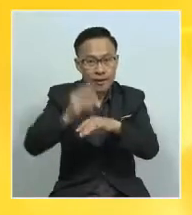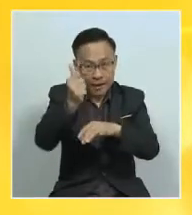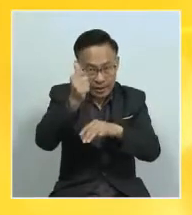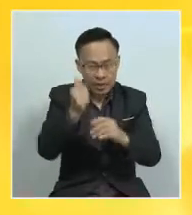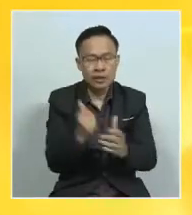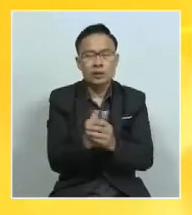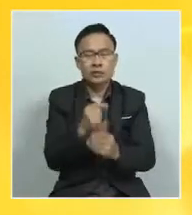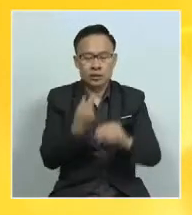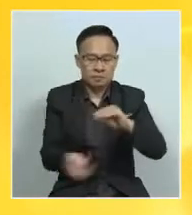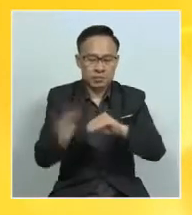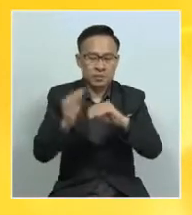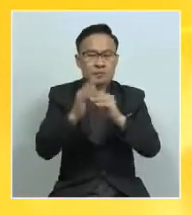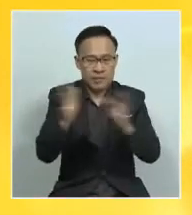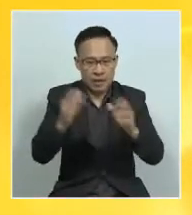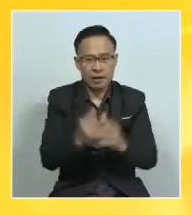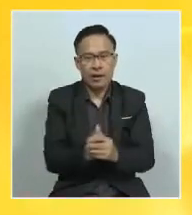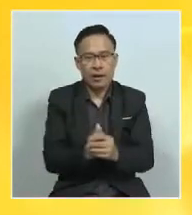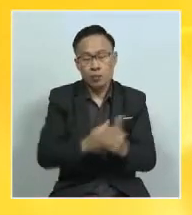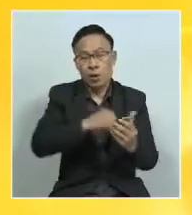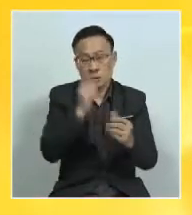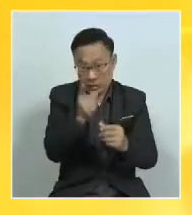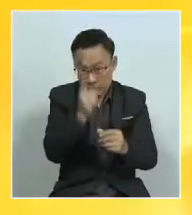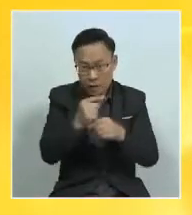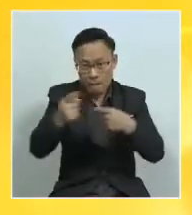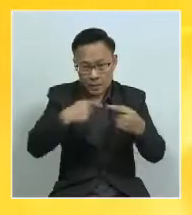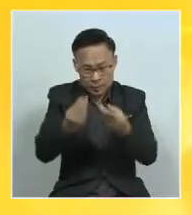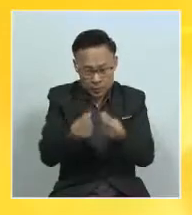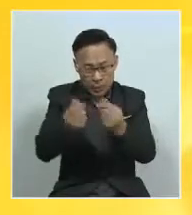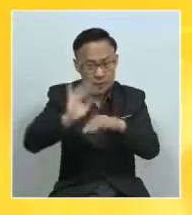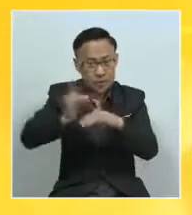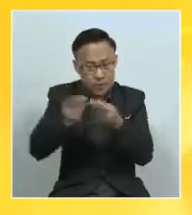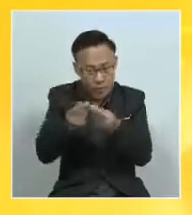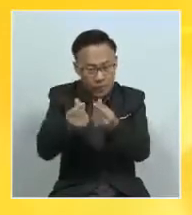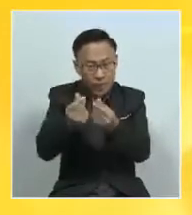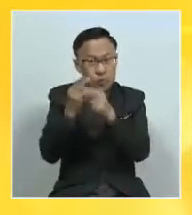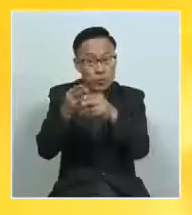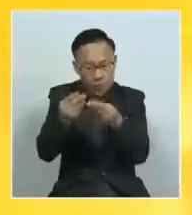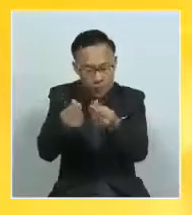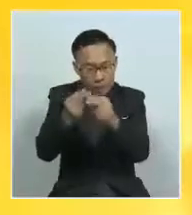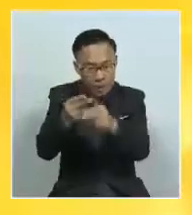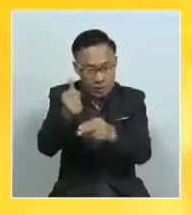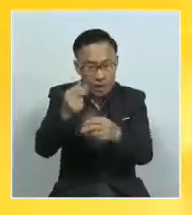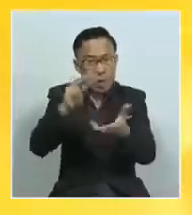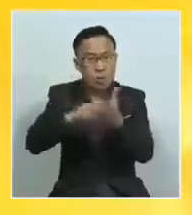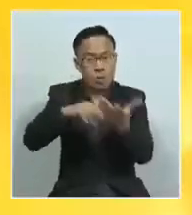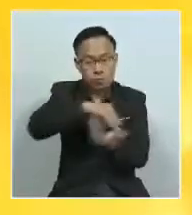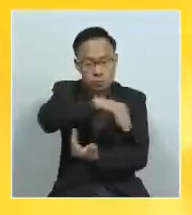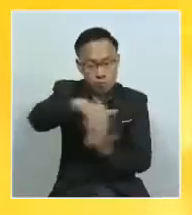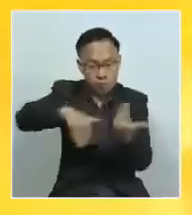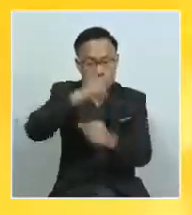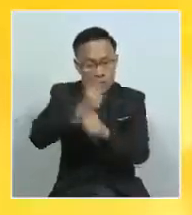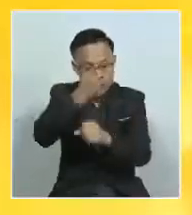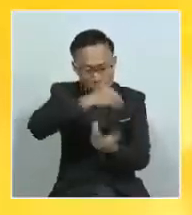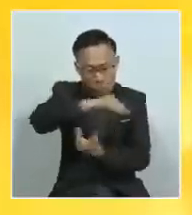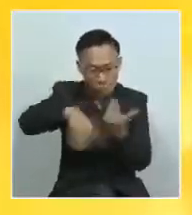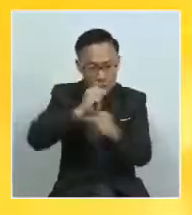ารถย่อยสลายนำมาแปรรูปใช้ซ้ำได้อีกด้วยเพราะฉะนั้นอันนี้เนี่ยก็จะมีแนวโน้มว่าเขาจะใช้เม็ดพลาสติกนี้เ